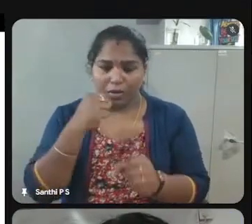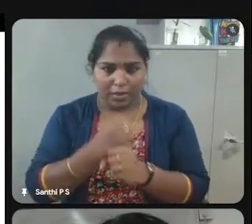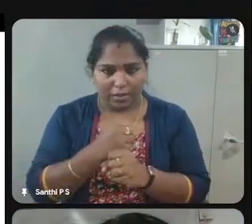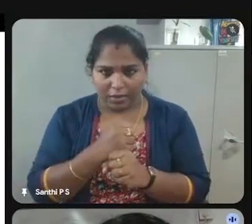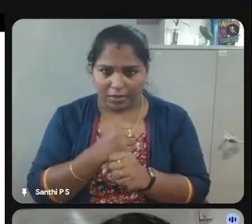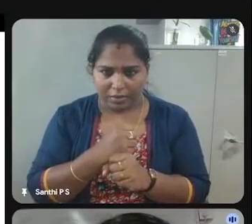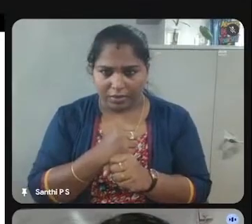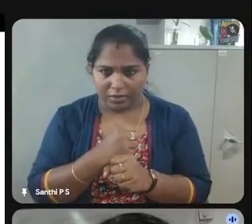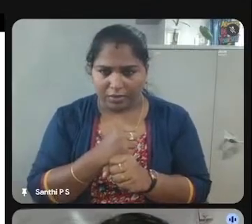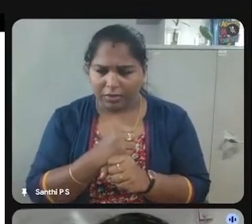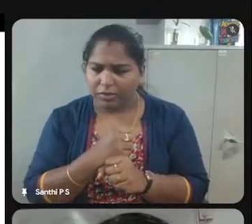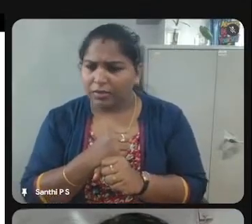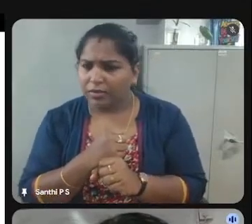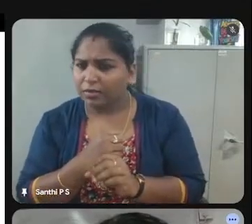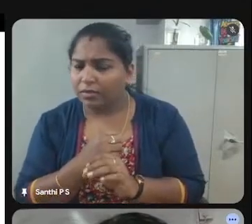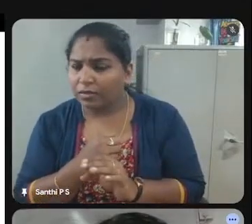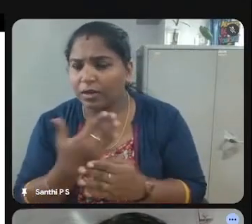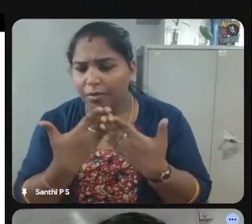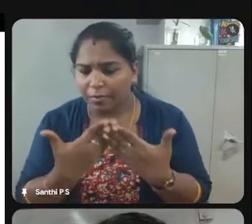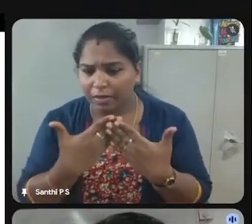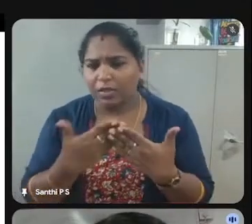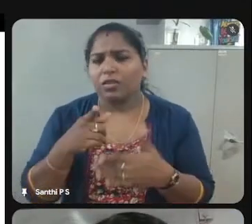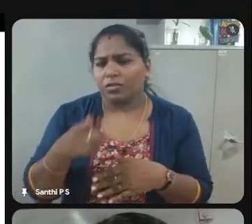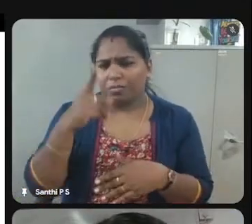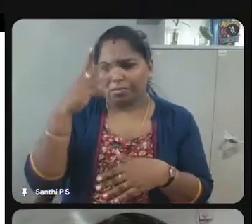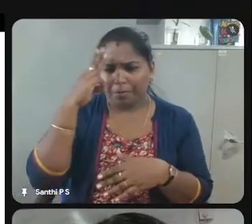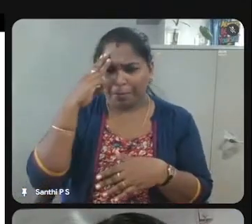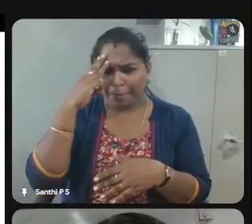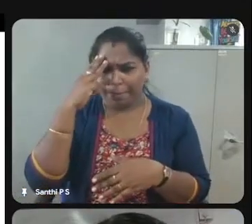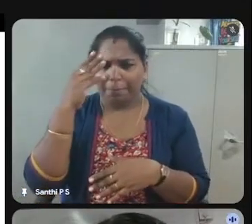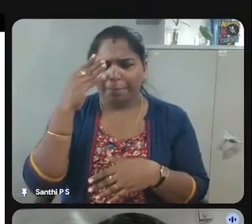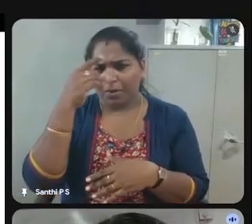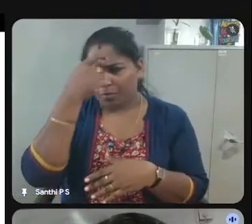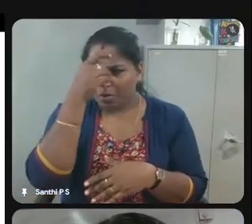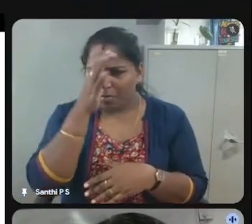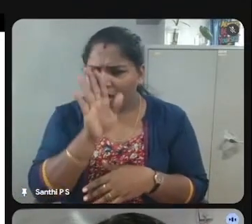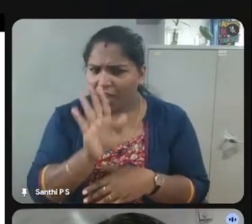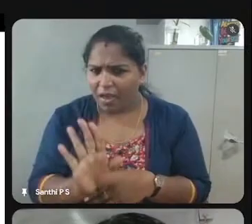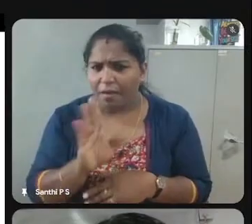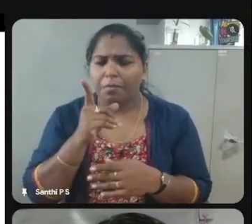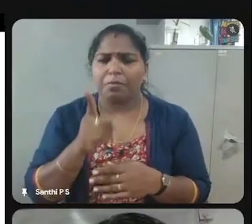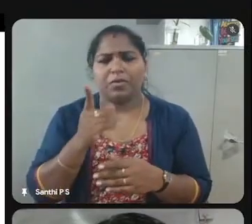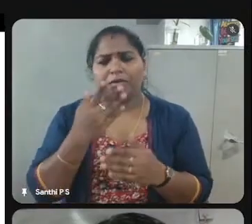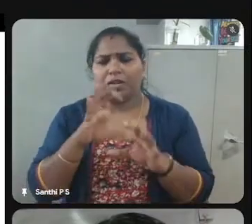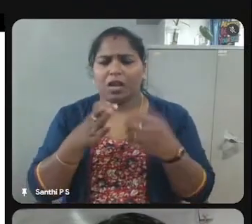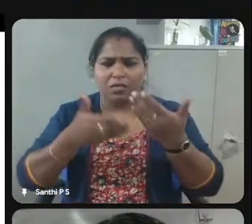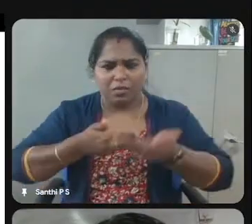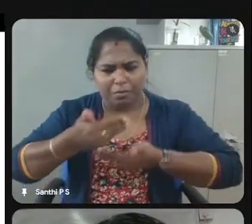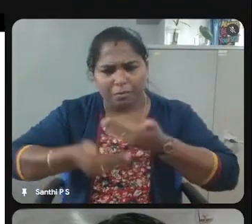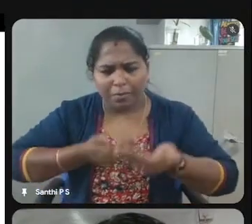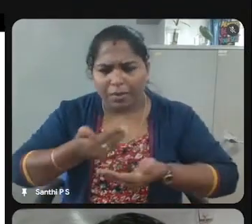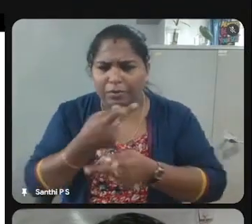ഫിസിക്കലി ഡിസേബിലിറ്റി ഒന്നുമില്ല, നോർമൽ ചൈൽഡാണ്. പക്ഷെ അവള് ക്ലാസ്സിലൊക്കെ നല്ല പറഞ്ഞു കൊടുക്കും, പഠിക്കുന്ന കാര്യങ്ങളും ലെറ്റേഴ്സും ഒക്കെ പറഞ്ഞു